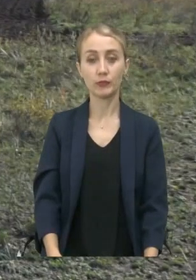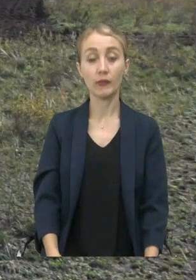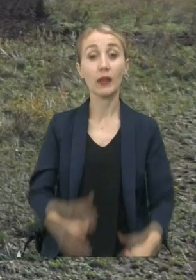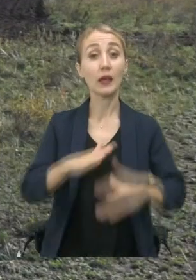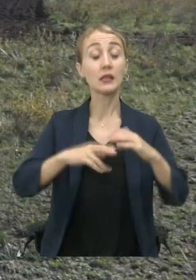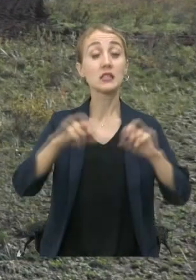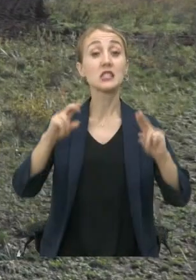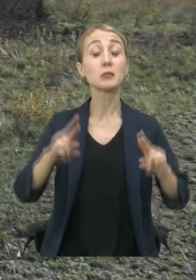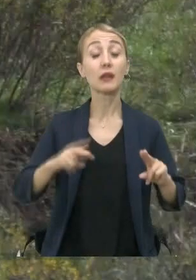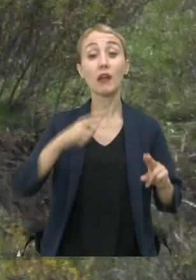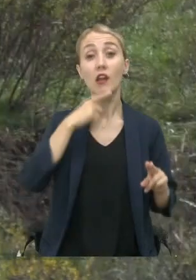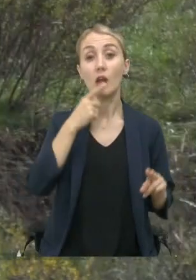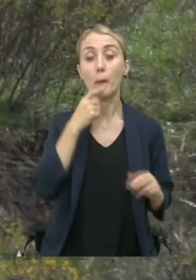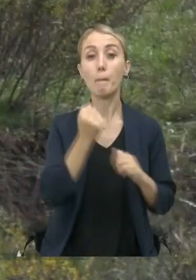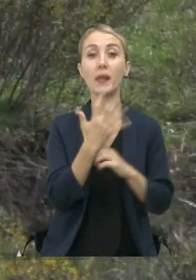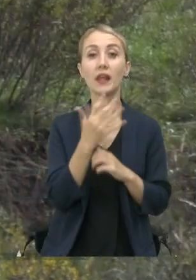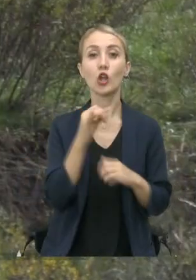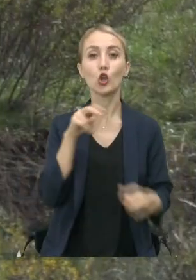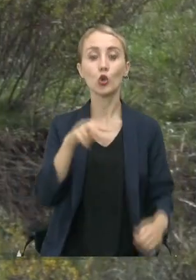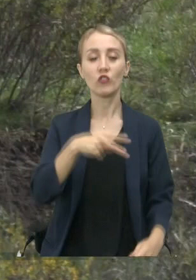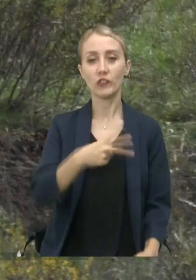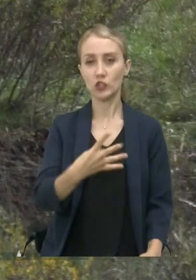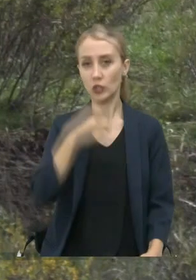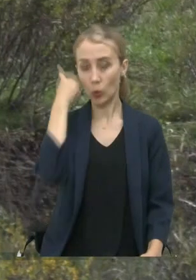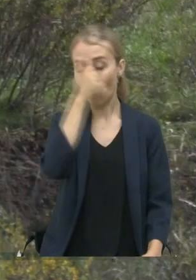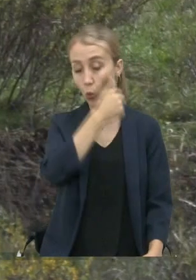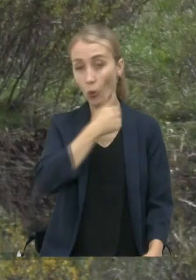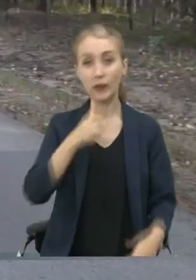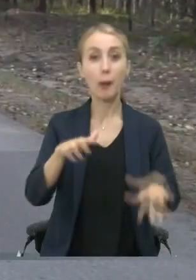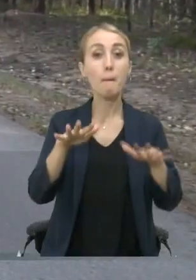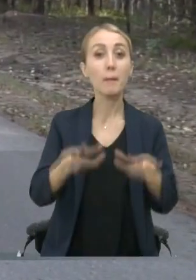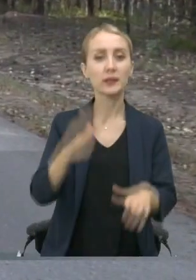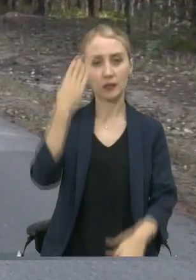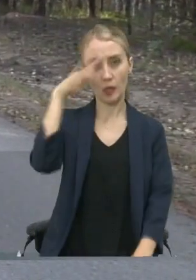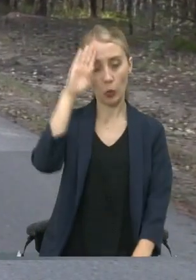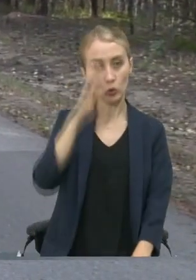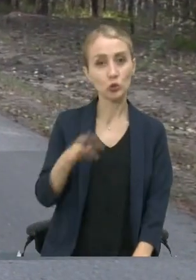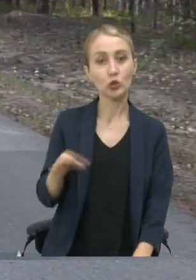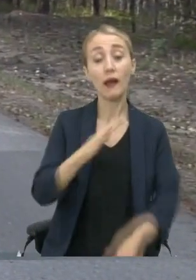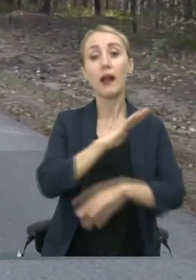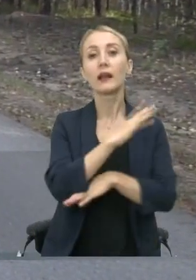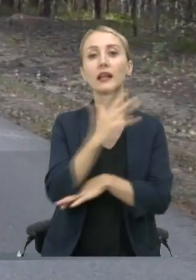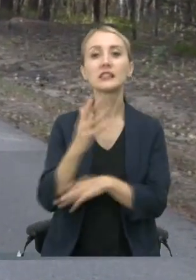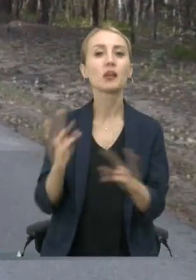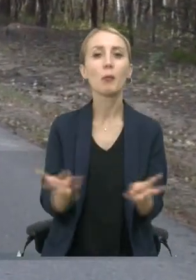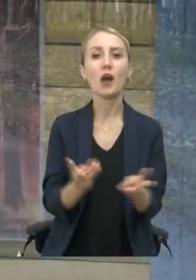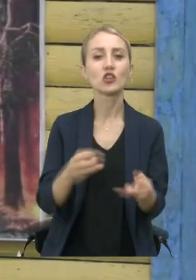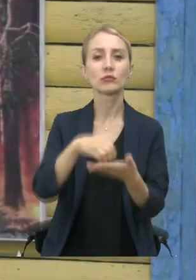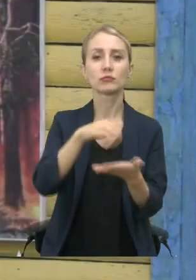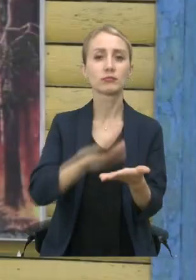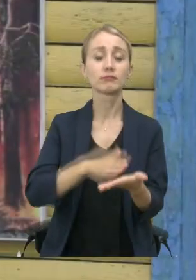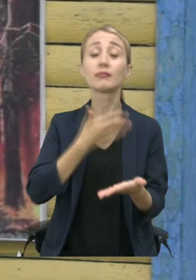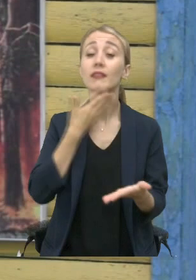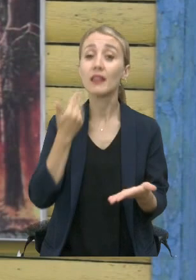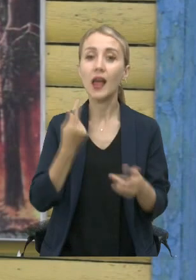отмечают по состоянию на 15 июля 2024 года на территории Акмолинской области лесных пожаров не зарегистрировано